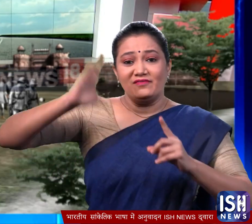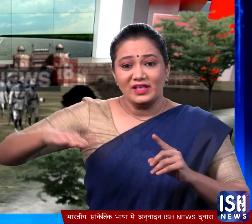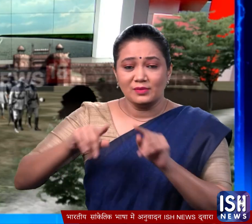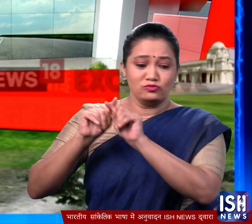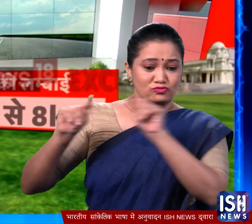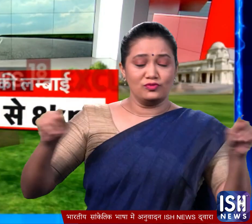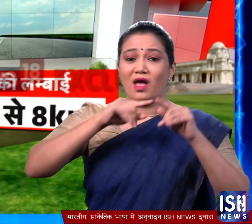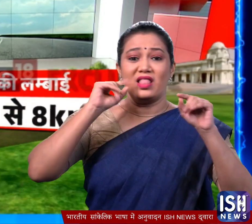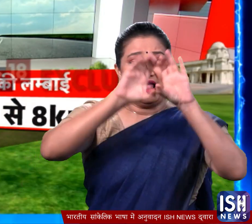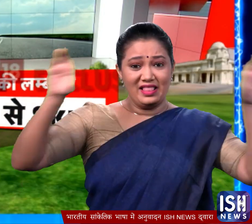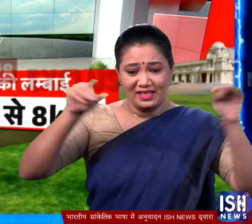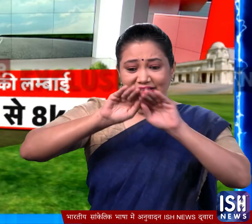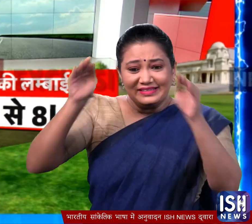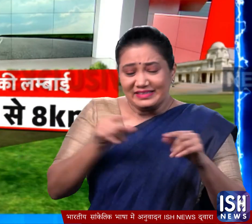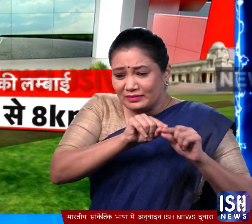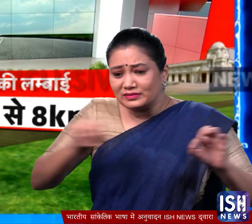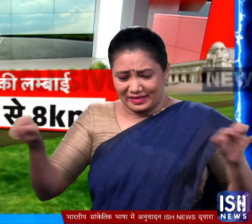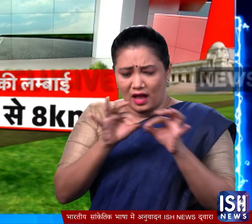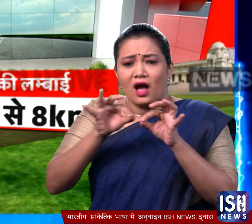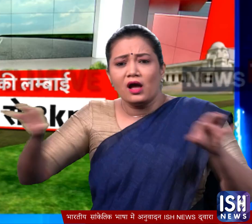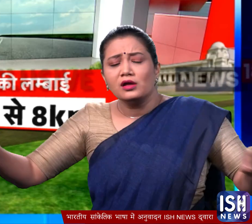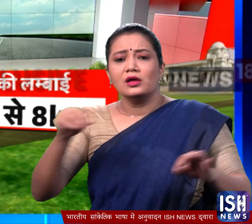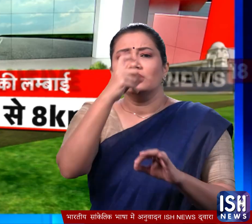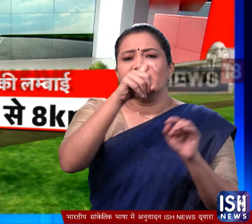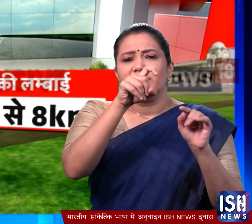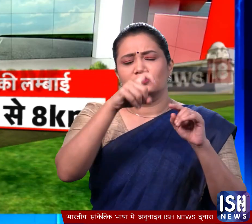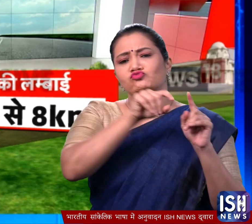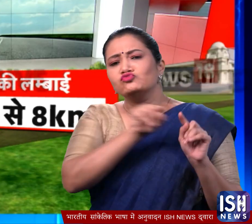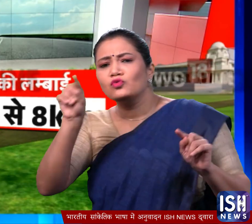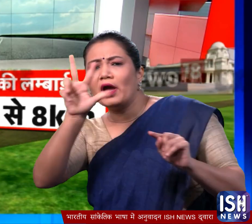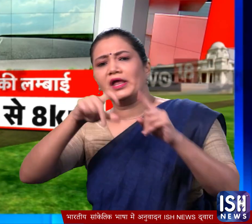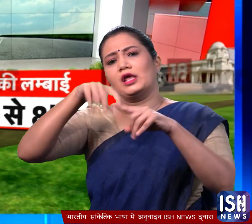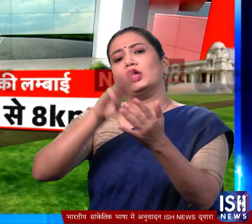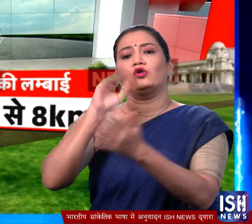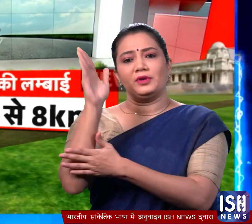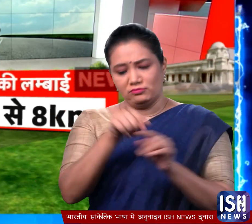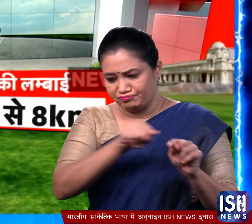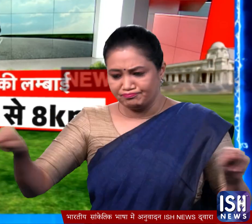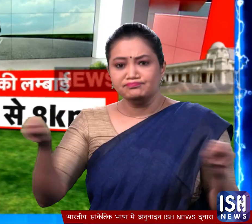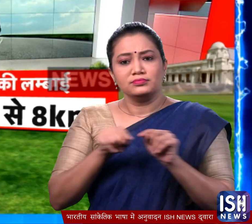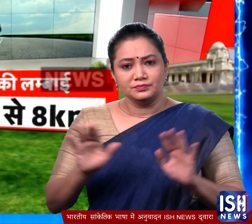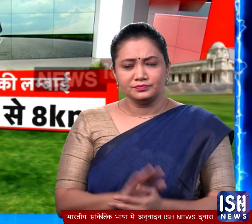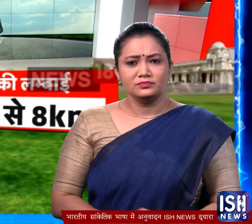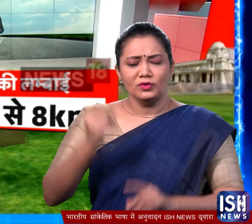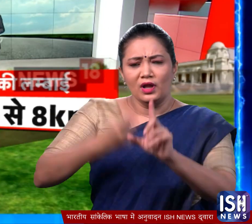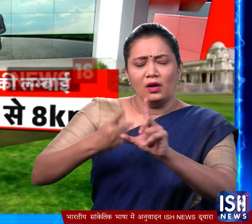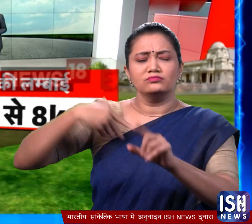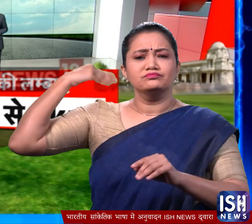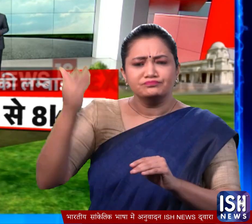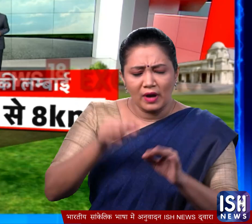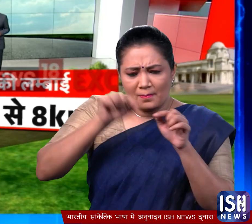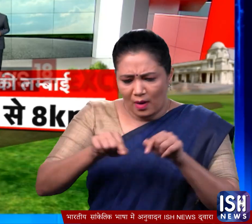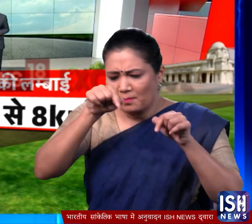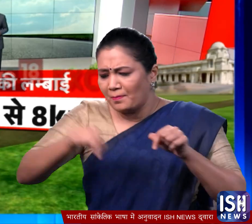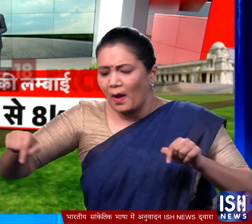से लाल किले के बीच बनी इस सुरंग की लंबाई करीब 7 से 8 किलोमीटर है। हालांकि इतने सालों में कई जगह